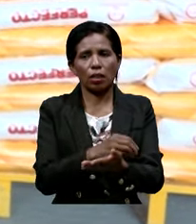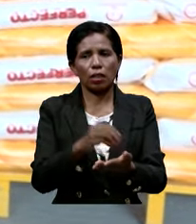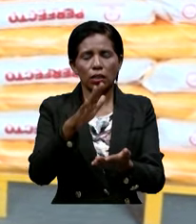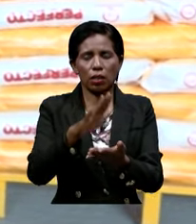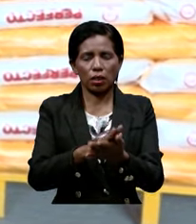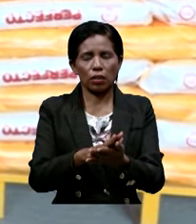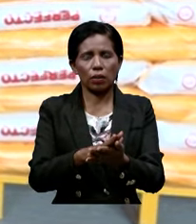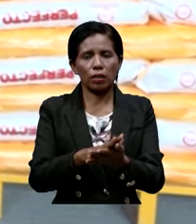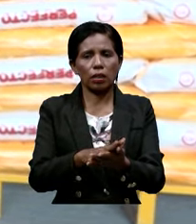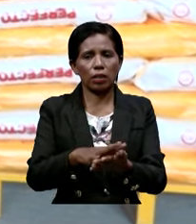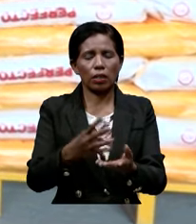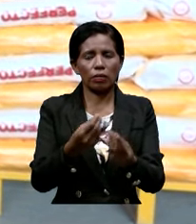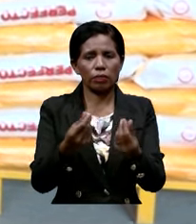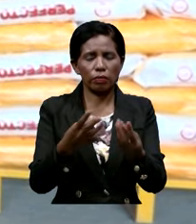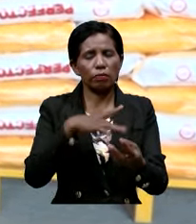herai depois je